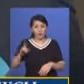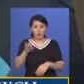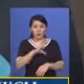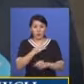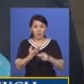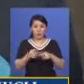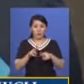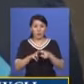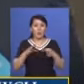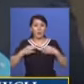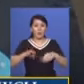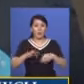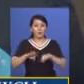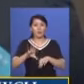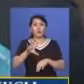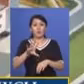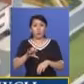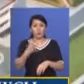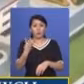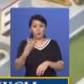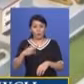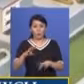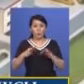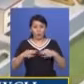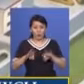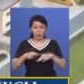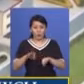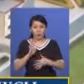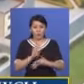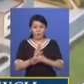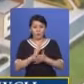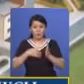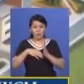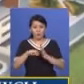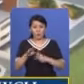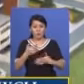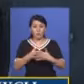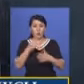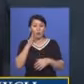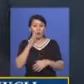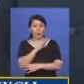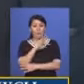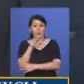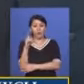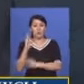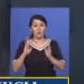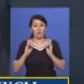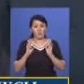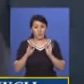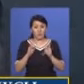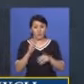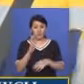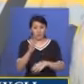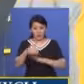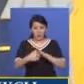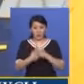Сонда яқы автотұрақ 540 көлікке шақталмақ. Жаңа аурухананың маңы абаттандырылып, жақын маңдағы орманда саябақ салынады. Айта кету керек,